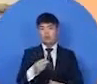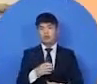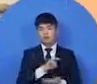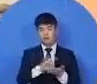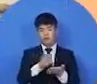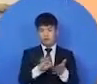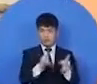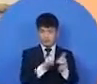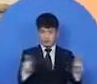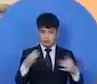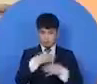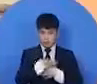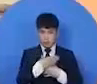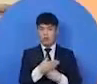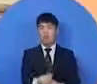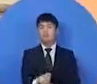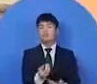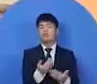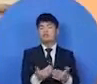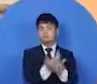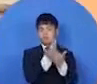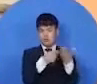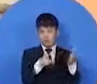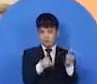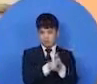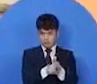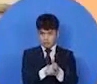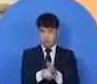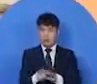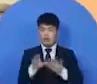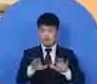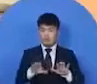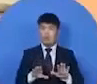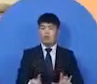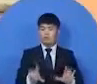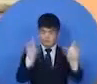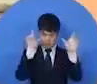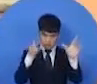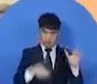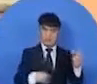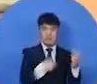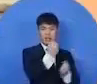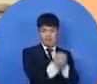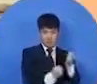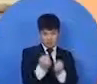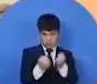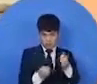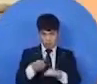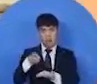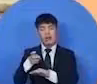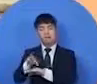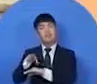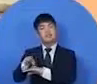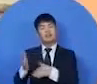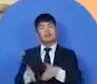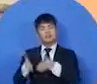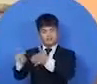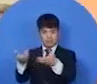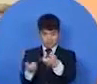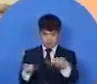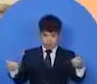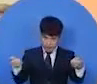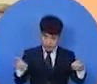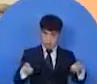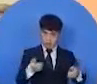증진을 위해 오프 7개소 를 설치했고 올해는 보도와 처로 분리를 통해 자전거 횡단 노 등을 설치하는 등 자